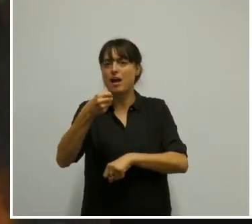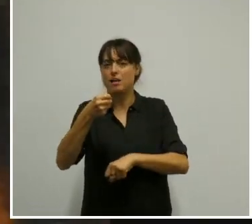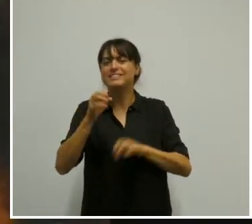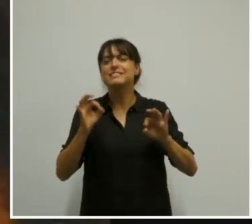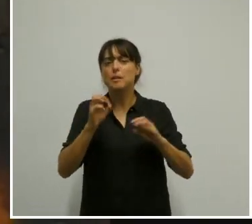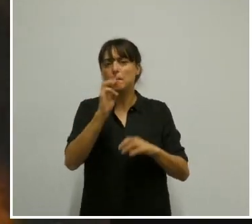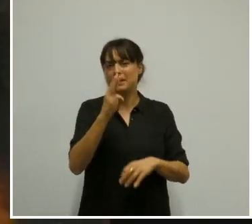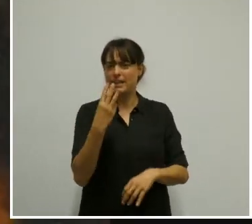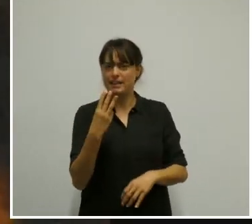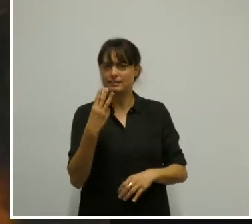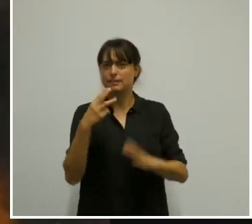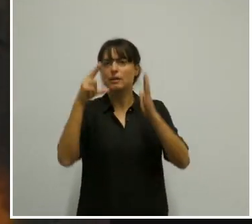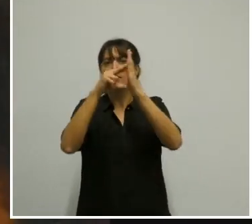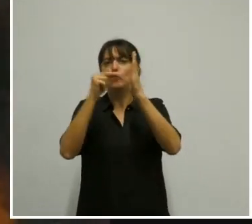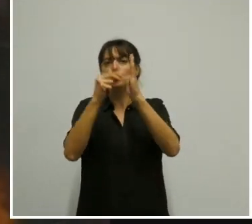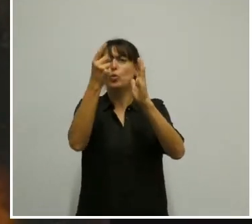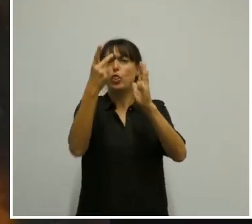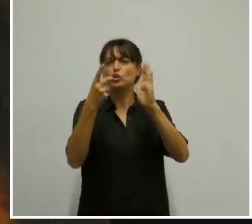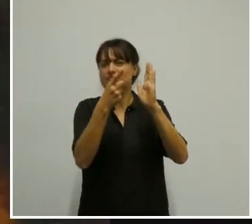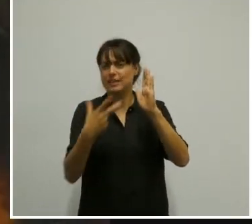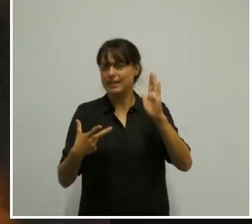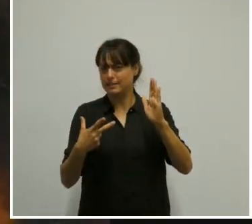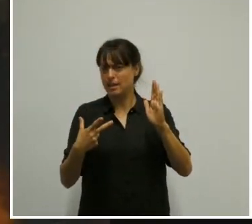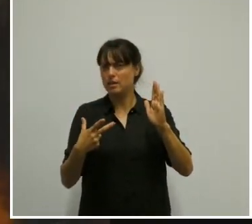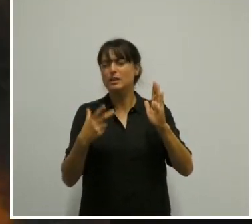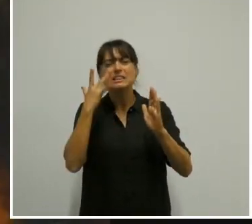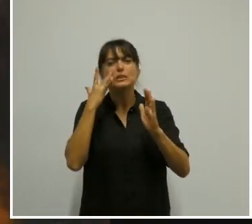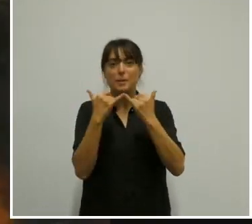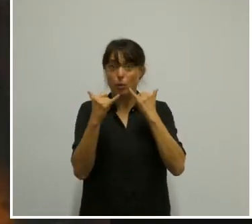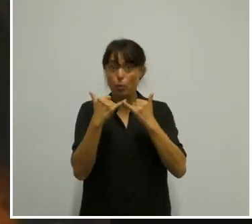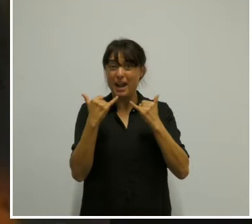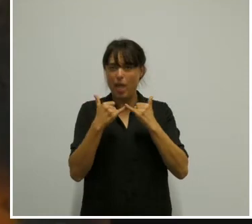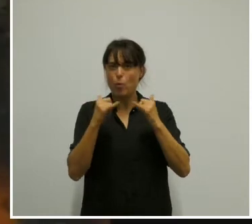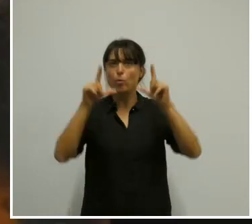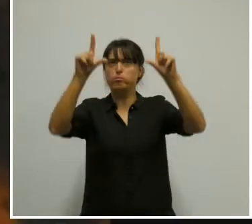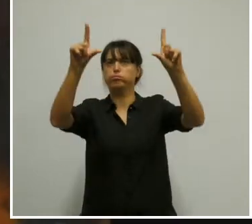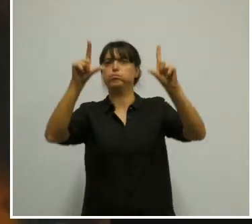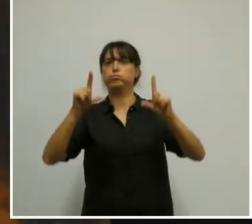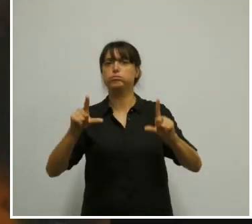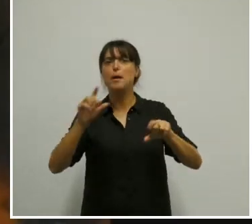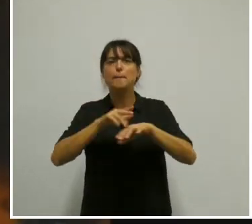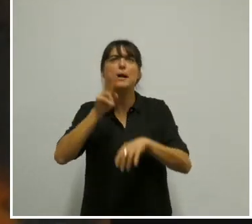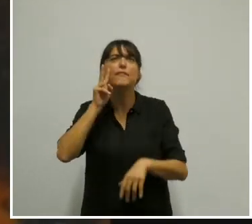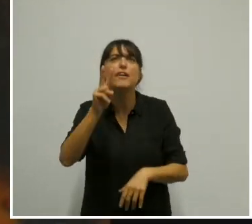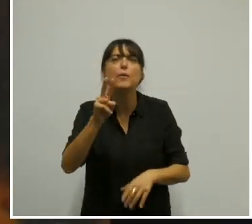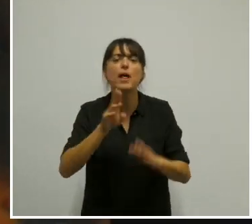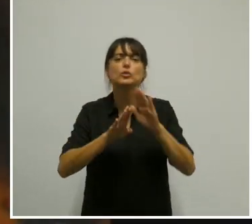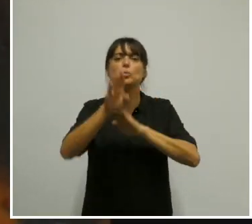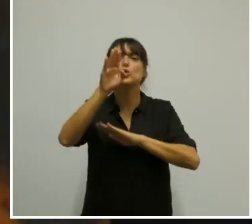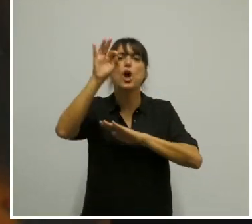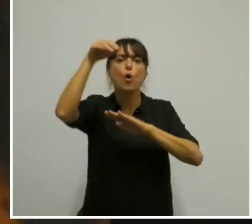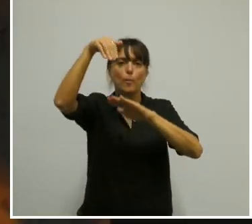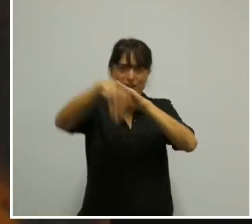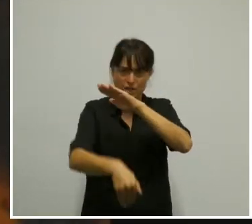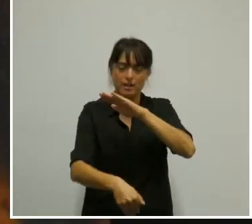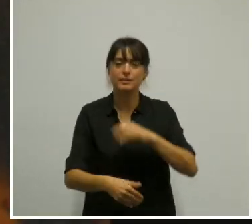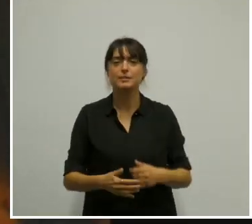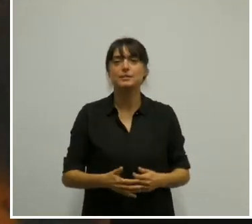12 o 13, crec. Si la podeu recuperar. Vale. Mentre la recuperen, també